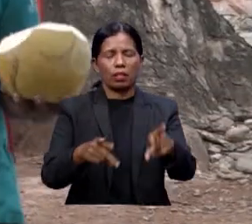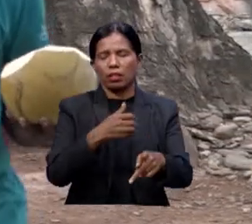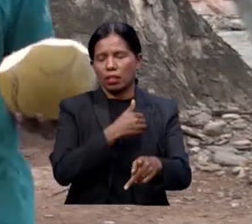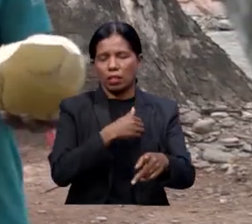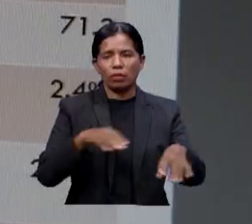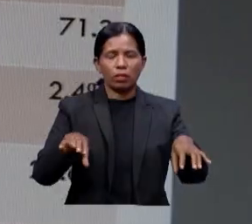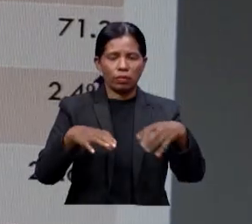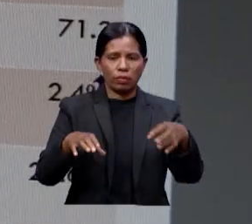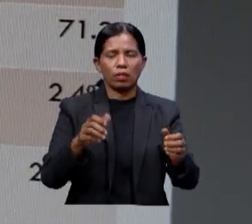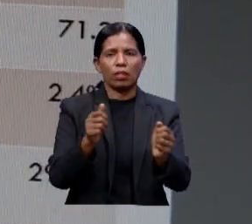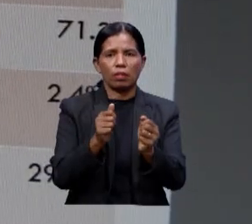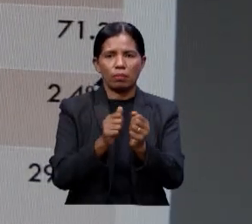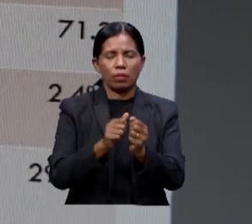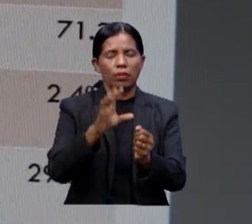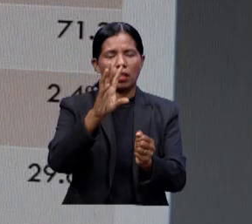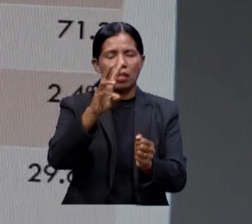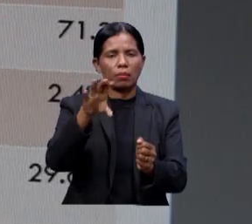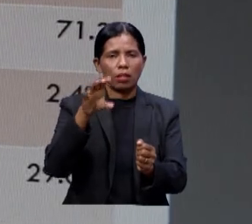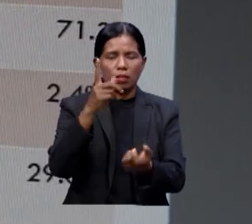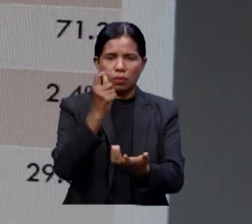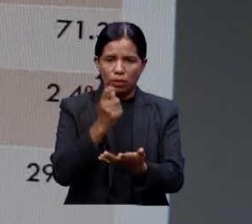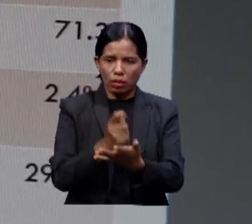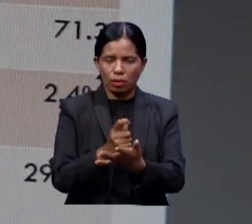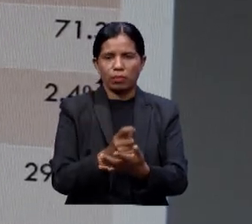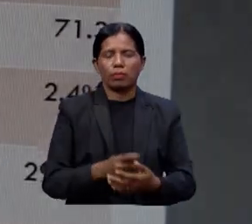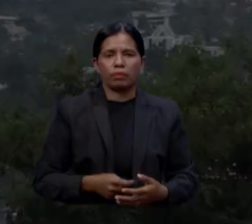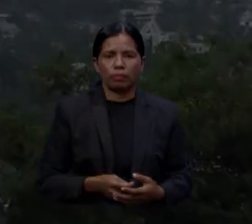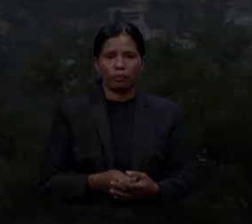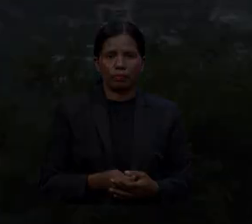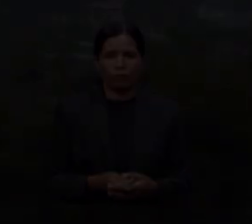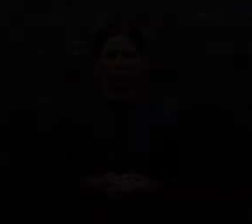hamutuk rihun atus nen resin. Leopoldina de Carvalho, Tomas Suarez, Jemen.